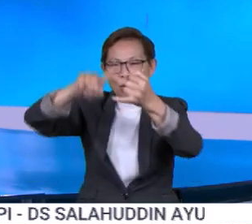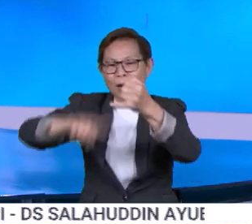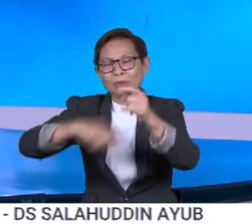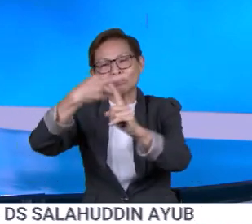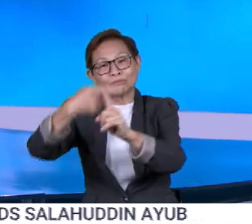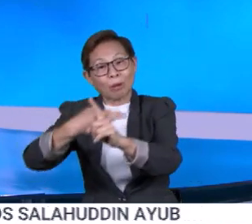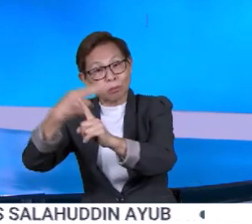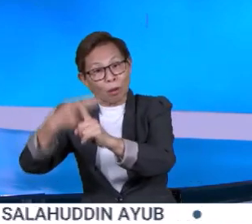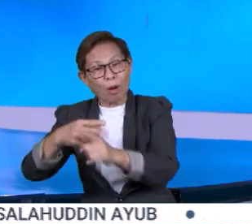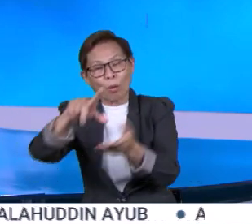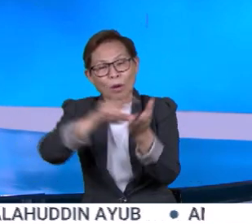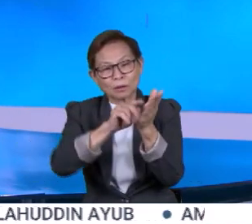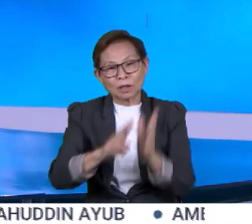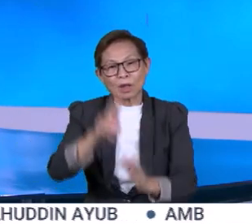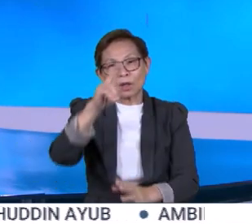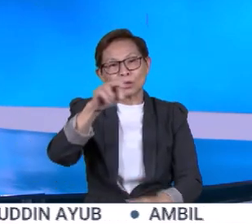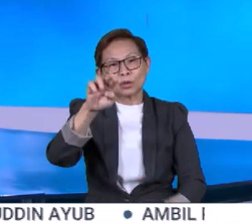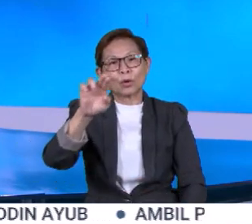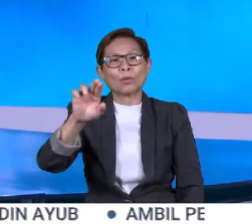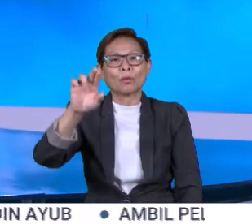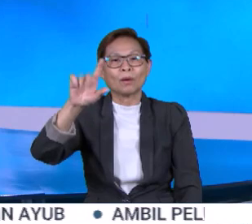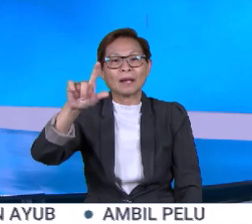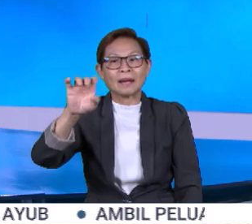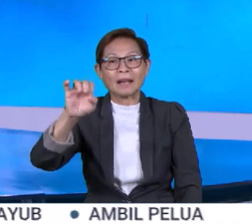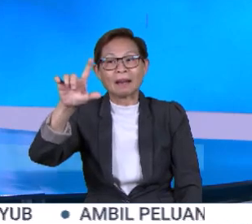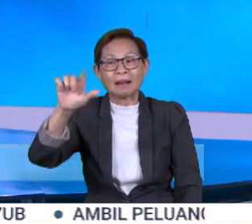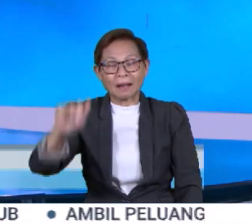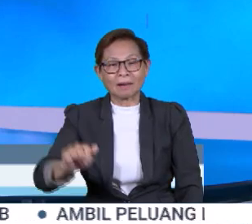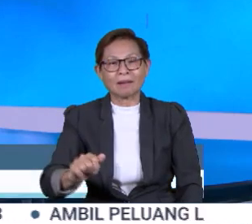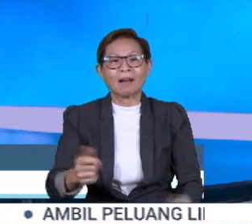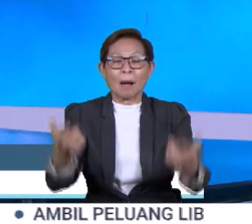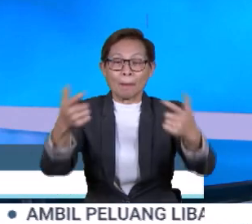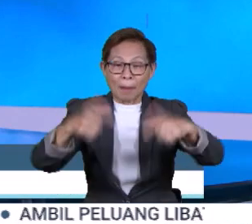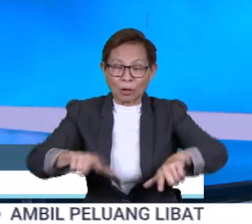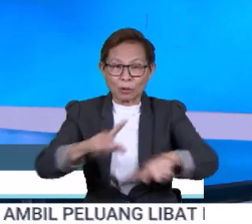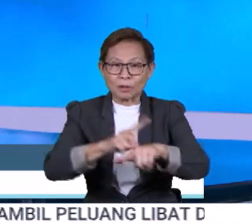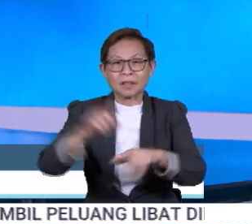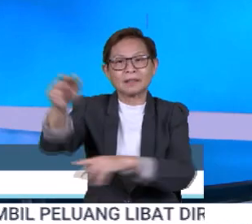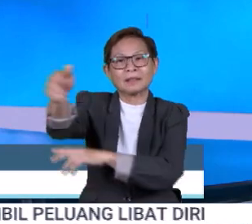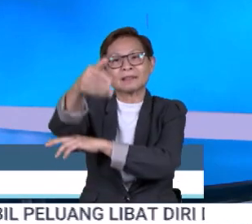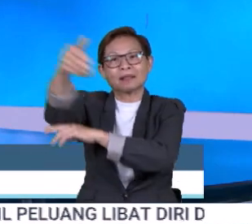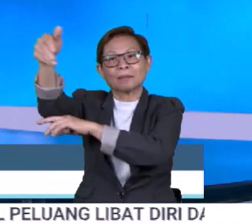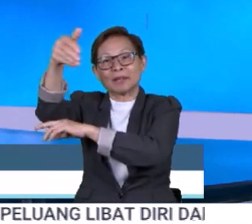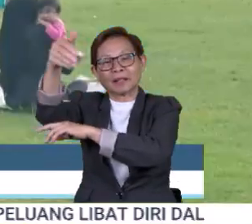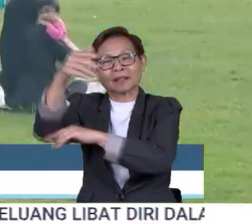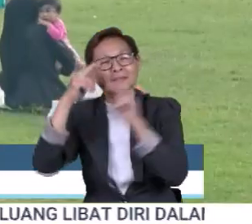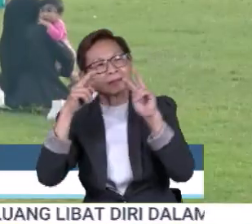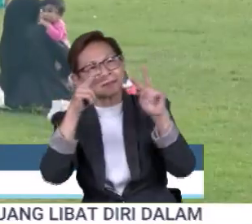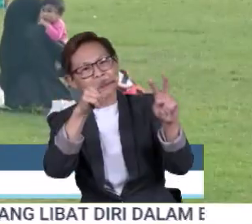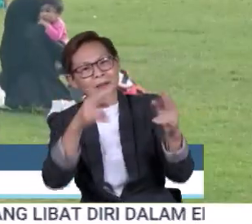Ramadan. Wartawan Nuhaila Razali meninjau suasana iftar at KL di Dataran Merdeka. Saksikan.